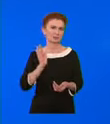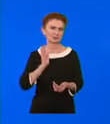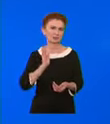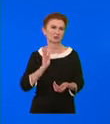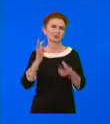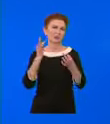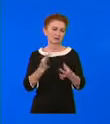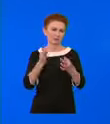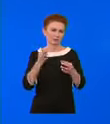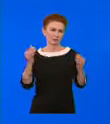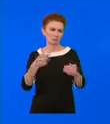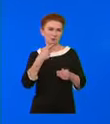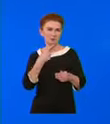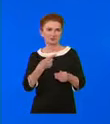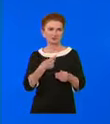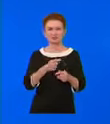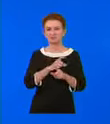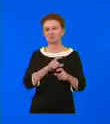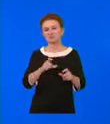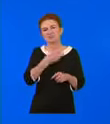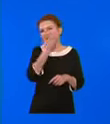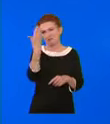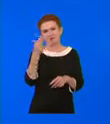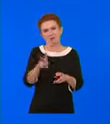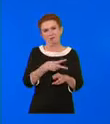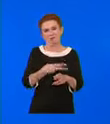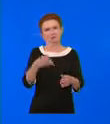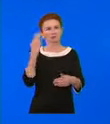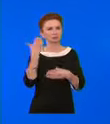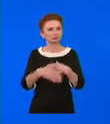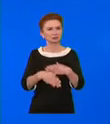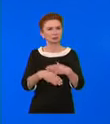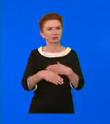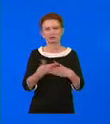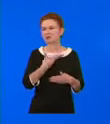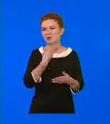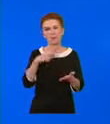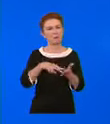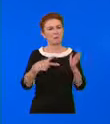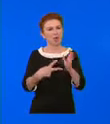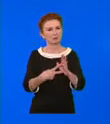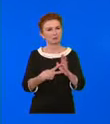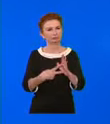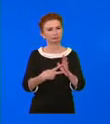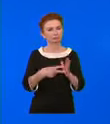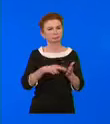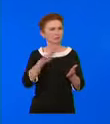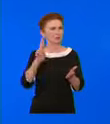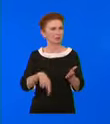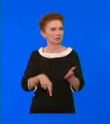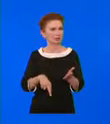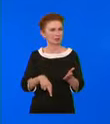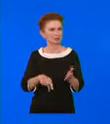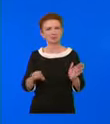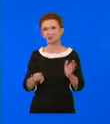ten moment jest to zakaz do odwołania i nie planujemy jego zniesienia ani w drugim, ani w trzecim, ani na ten